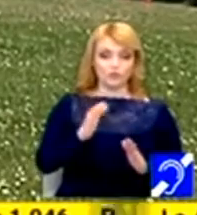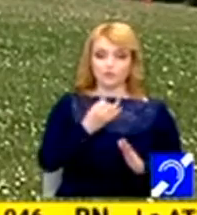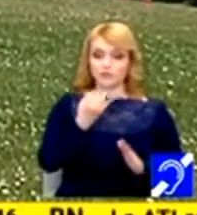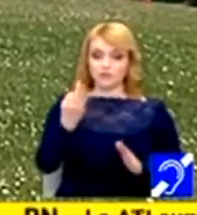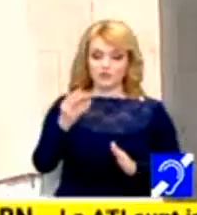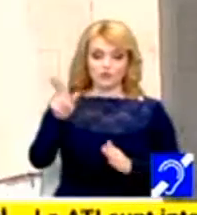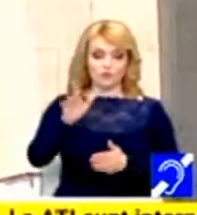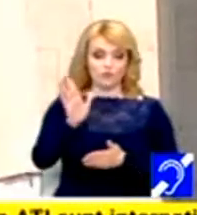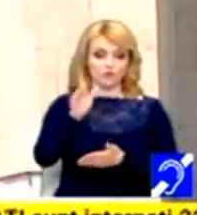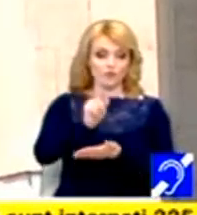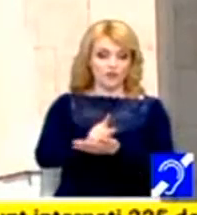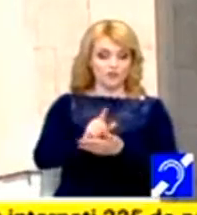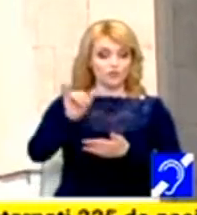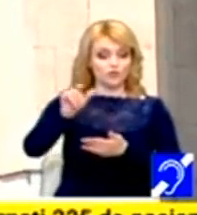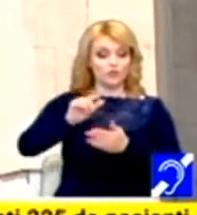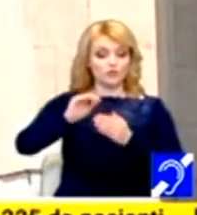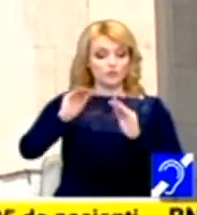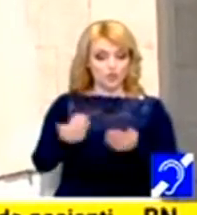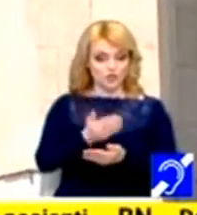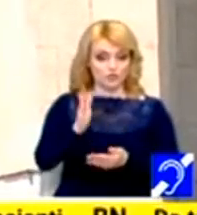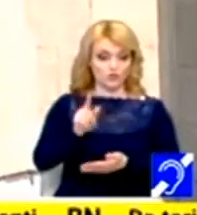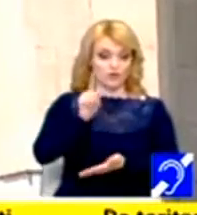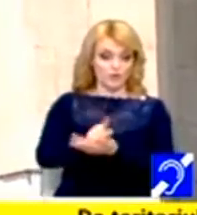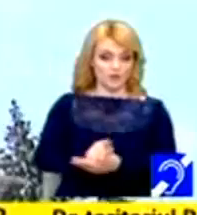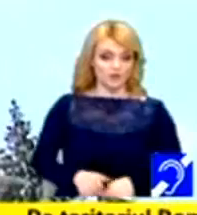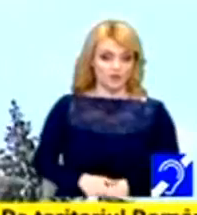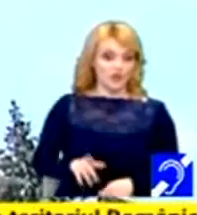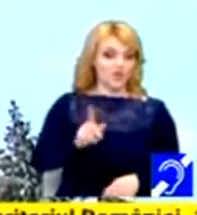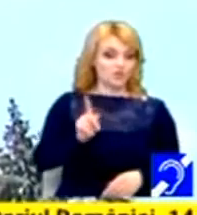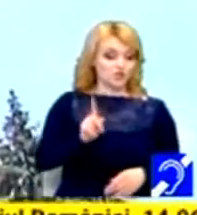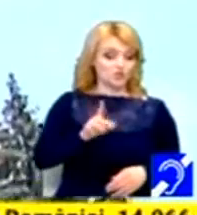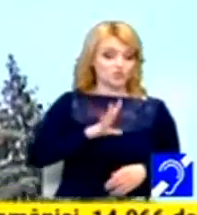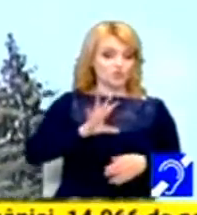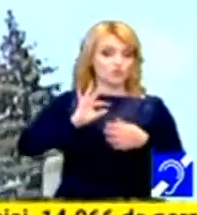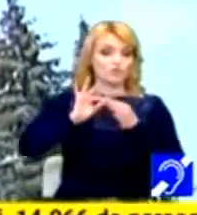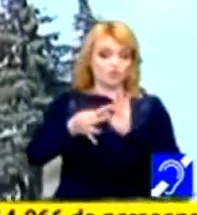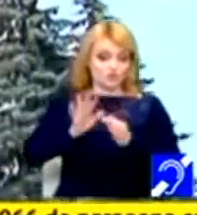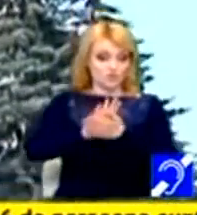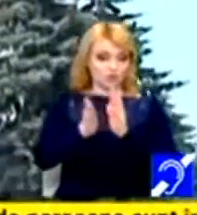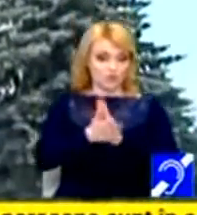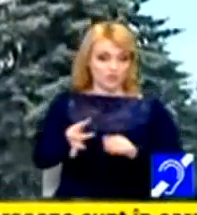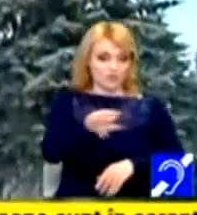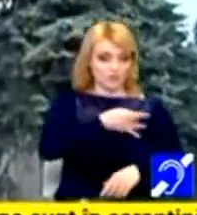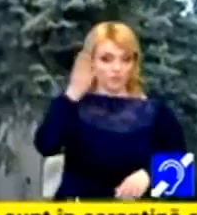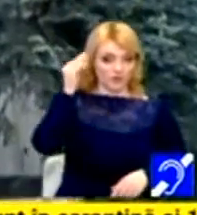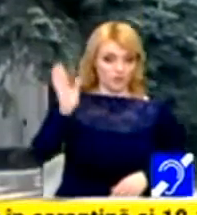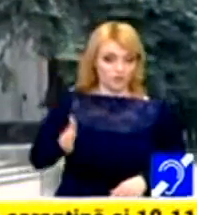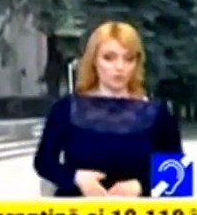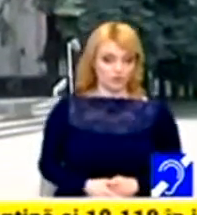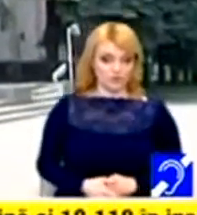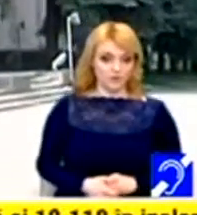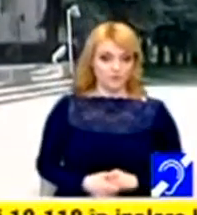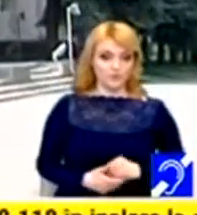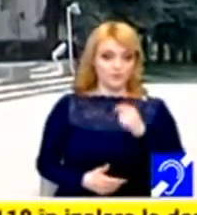atribuții reduse, ceea ce va face situația Republicii Moldova și mai complicată și vulnerabilă. E complicat,